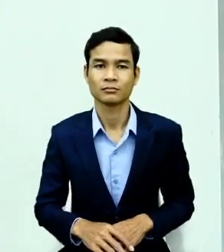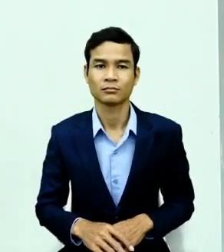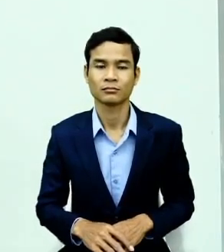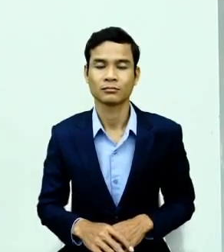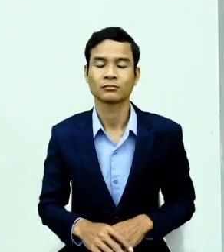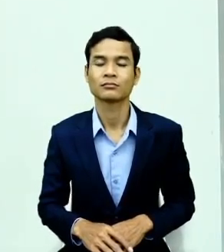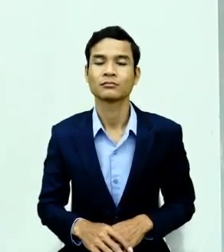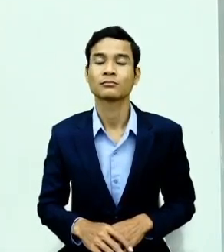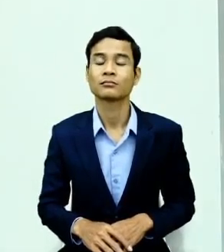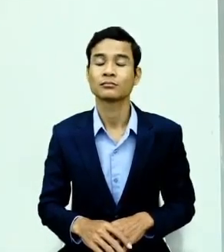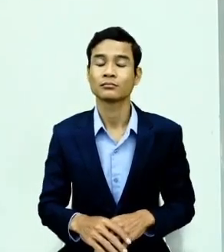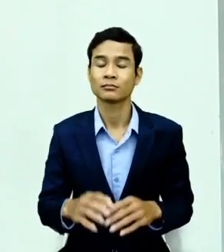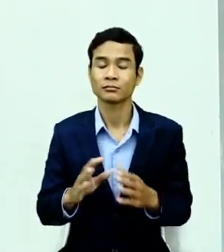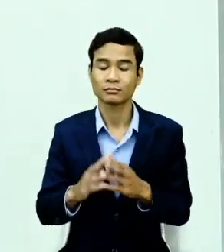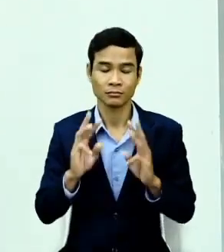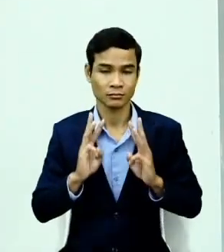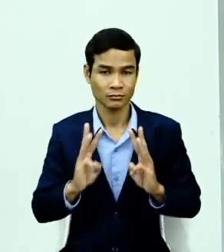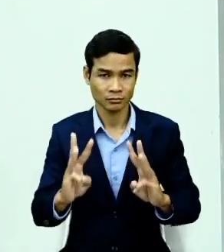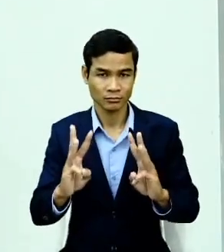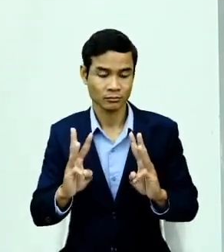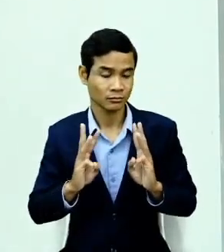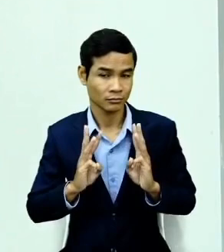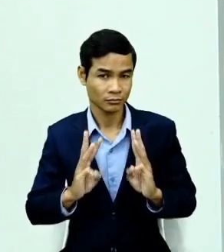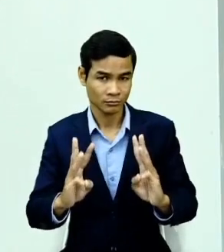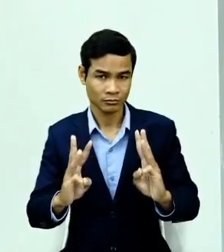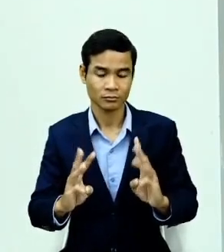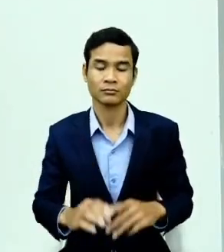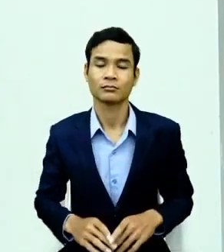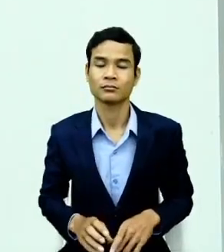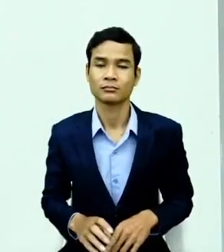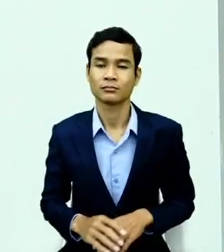Chà, dột dừa, dột dừa.